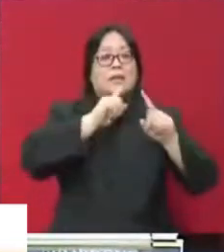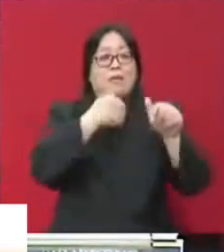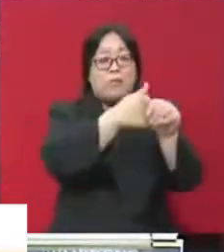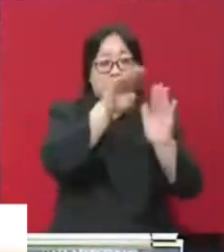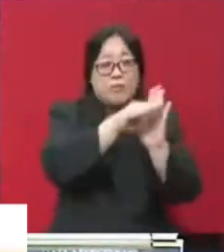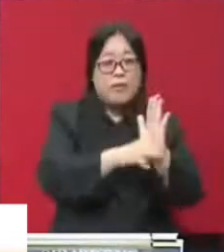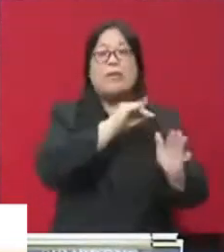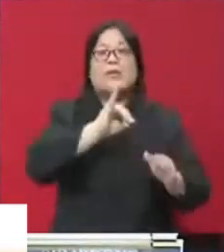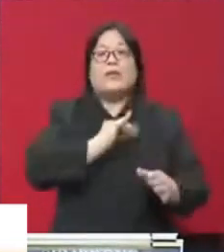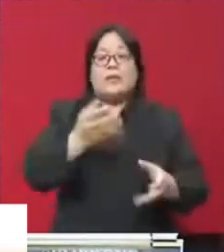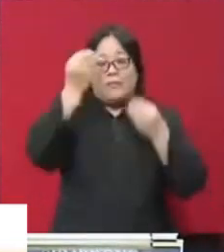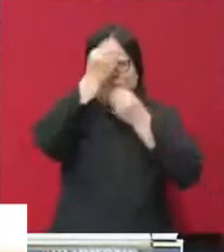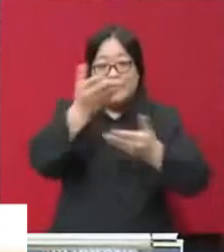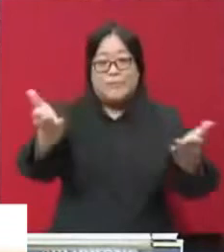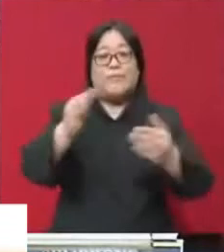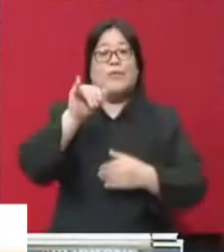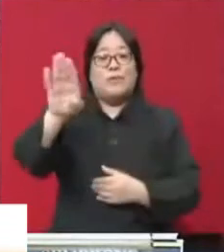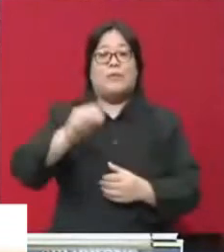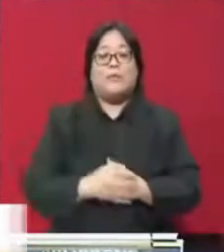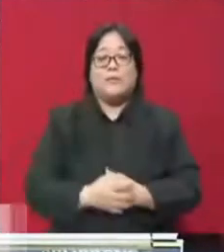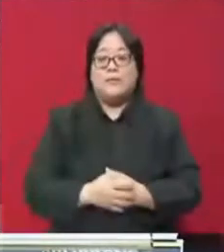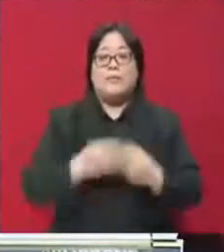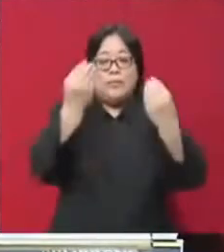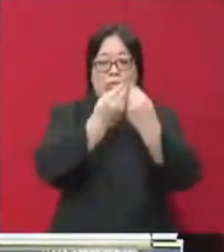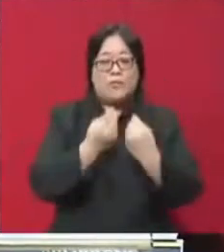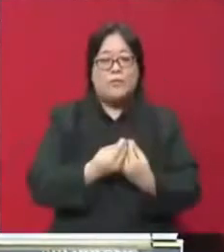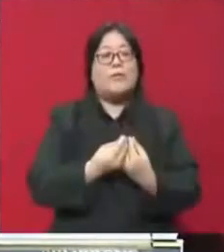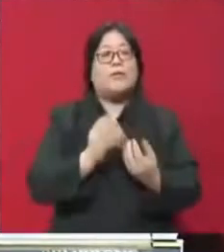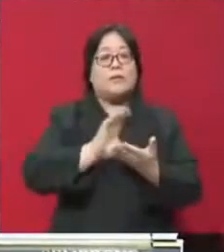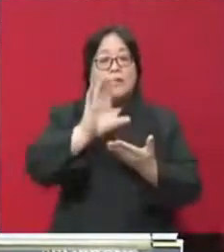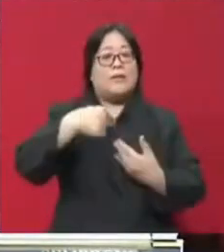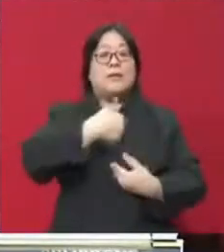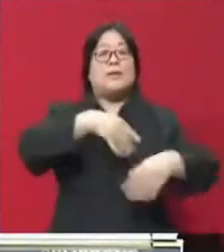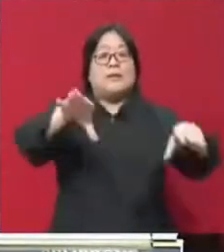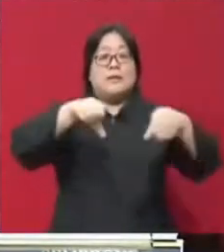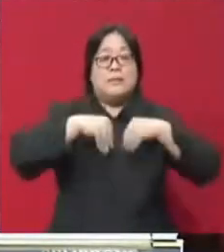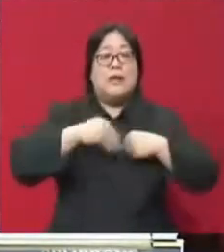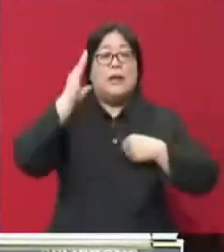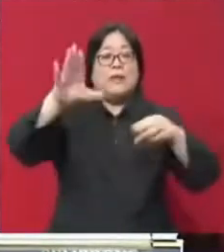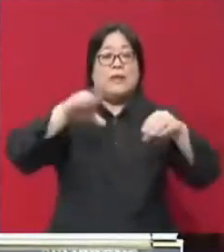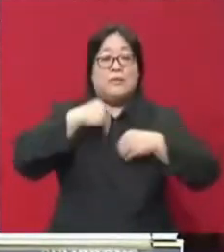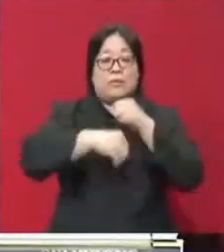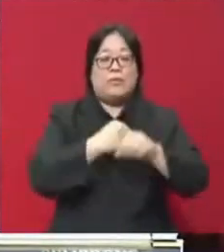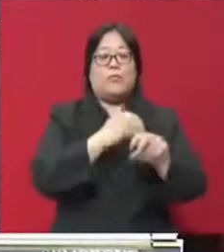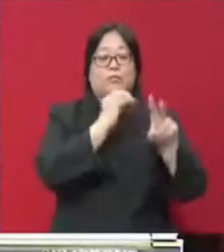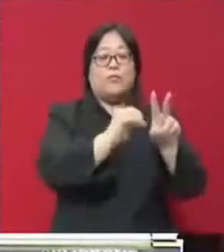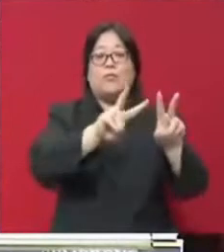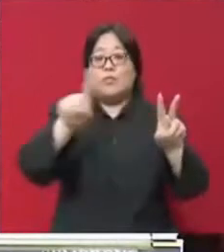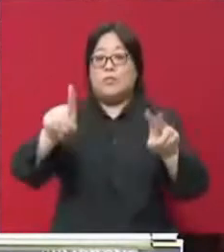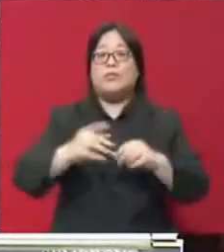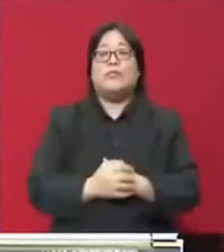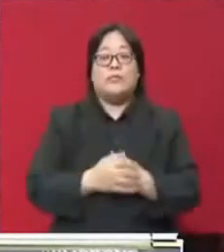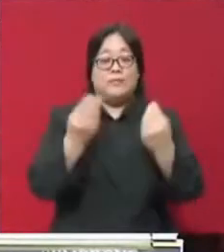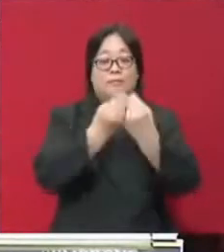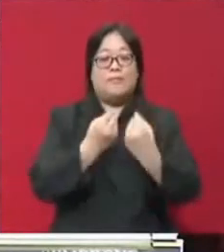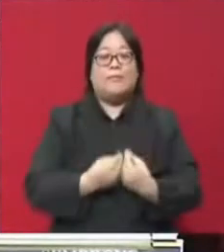itu. Dan saya pun nak maklumkan kepada Yang Bumat, jumlah peruntukan yang kita terima, yang akan kita terima bagi tahun 2021